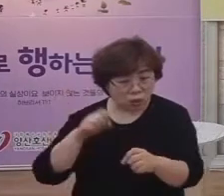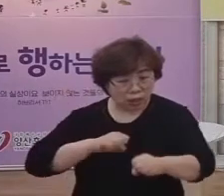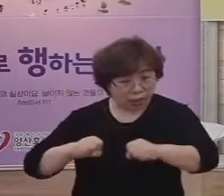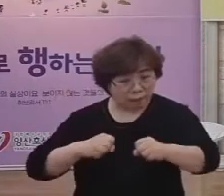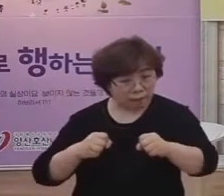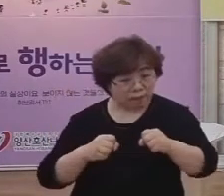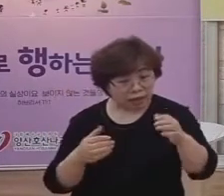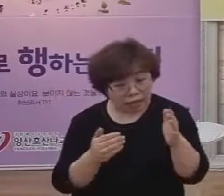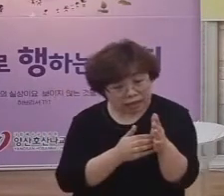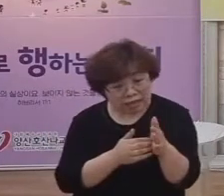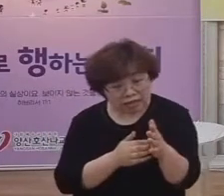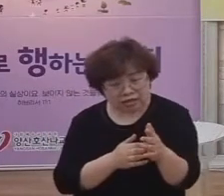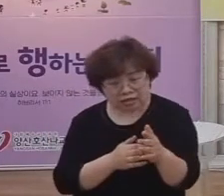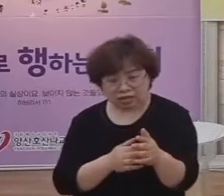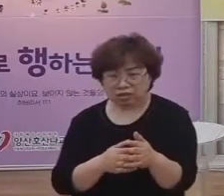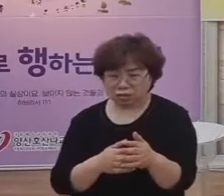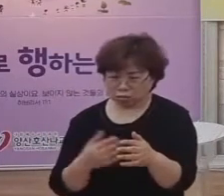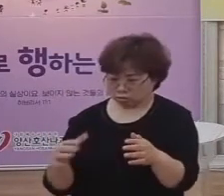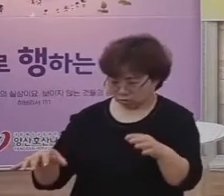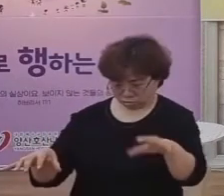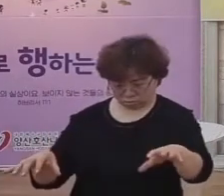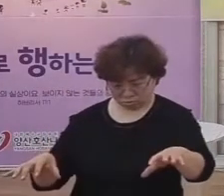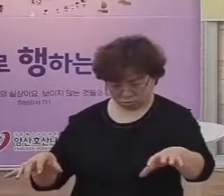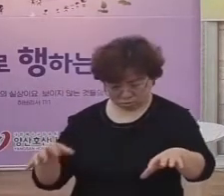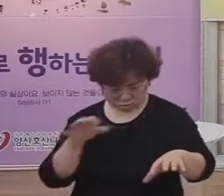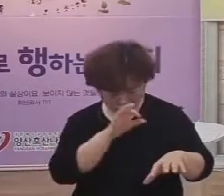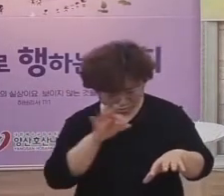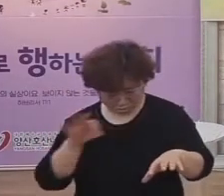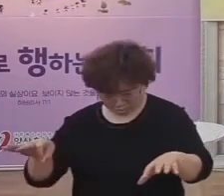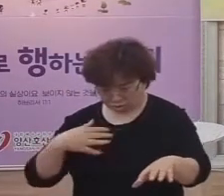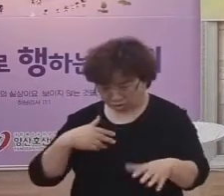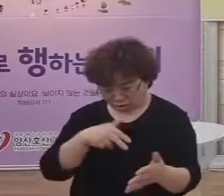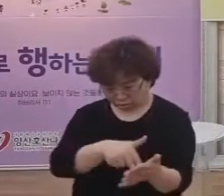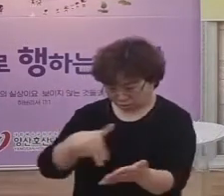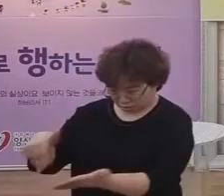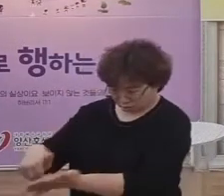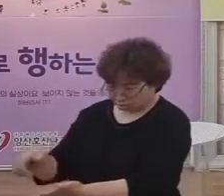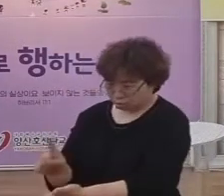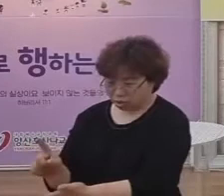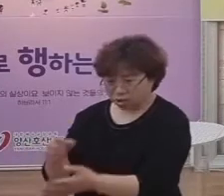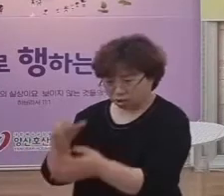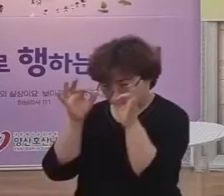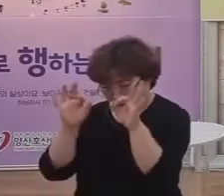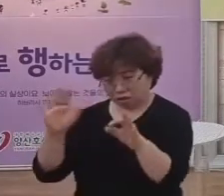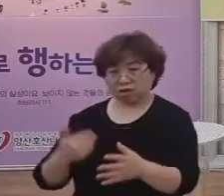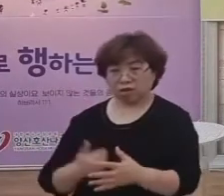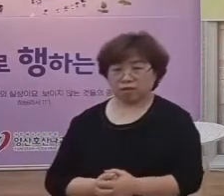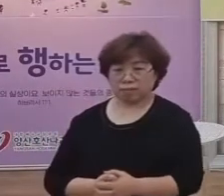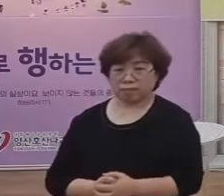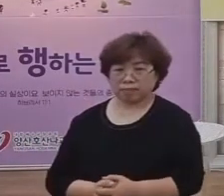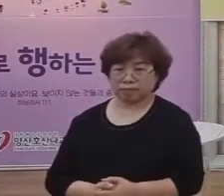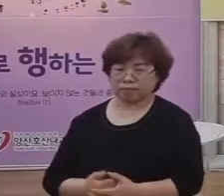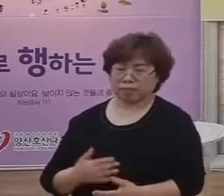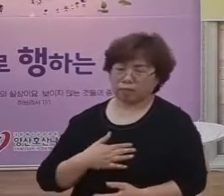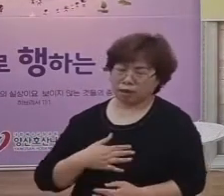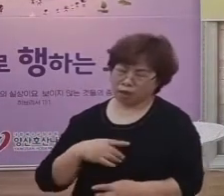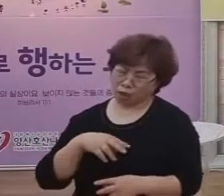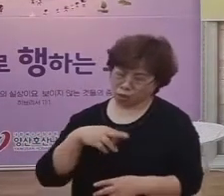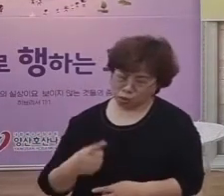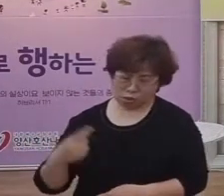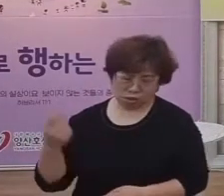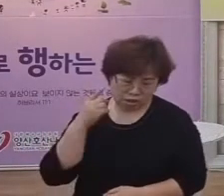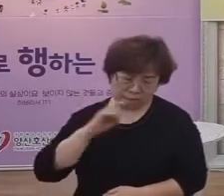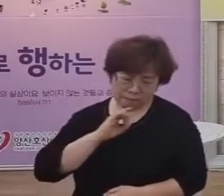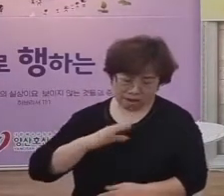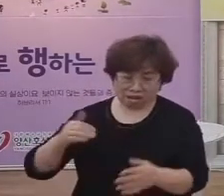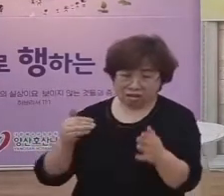얹고 하나님 앞에서 내가 그동안 수십 년 신앙생활을 하면서 나의 모습이 과연 듣기만 한 자는 아닌지, 오늘 말씀